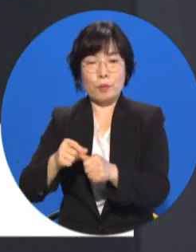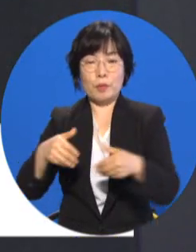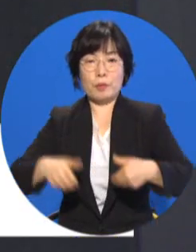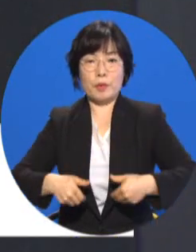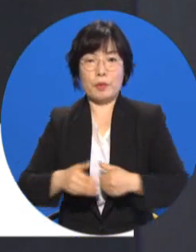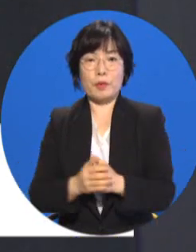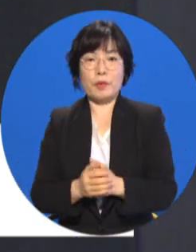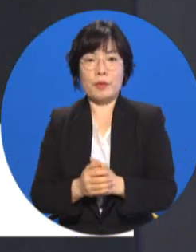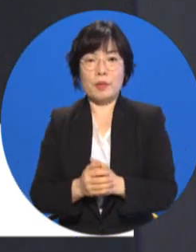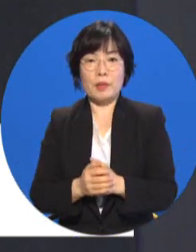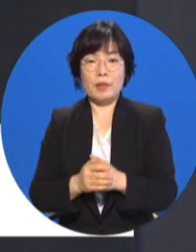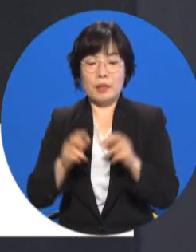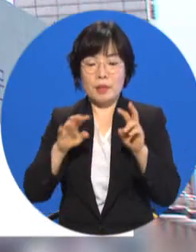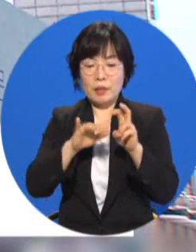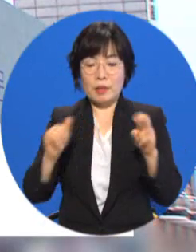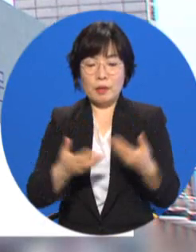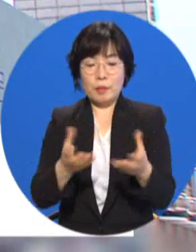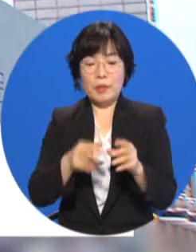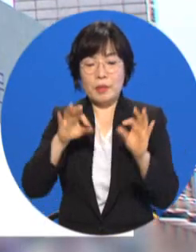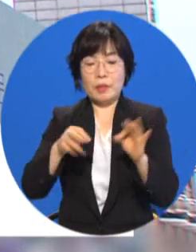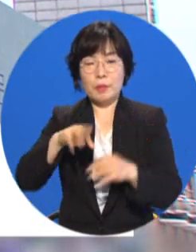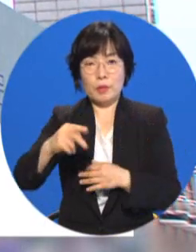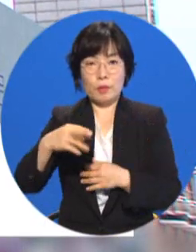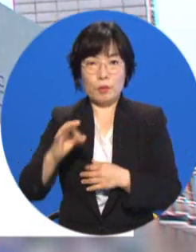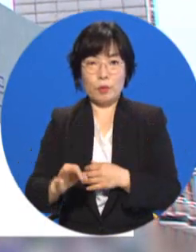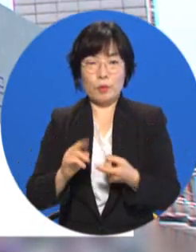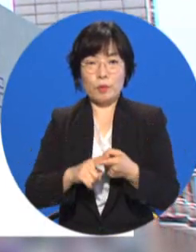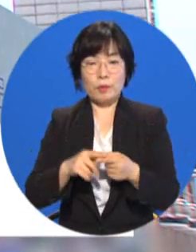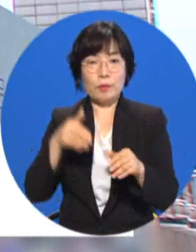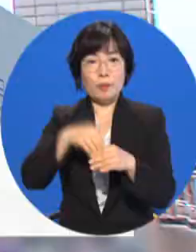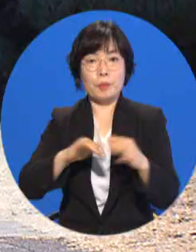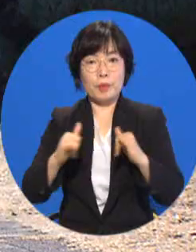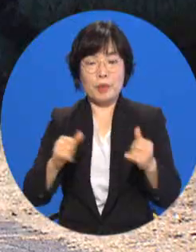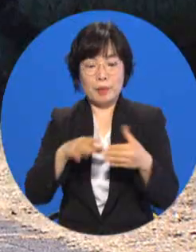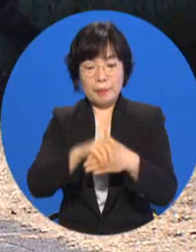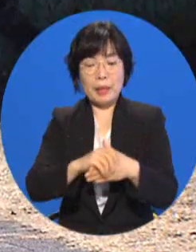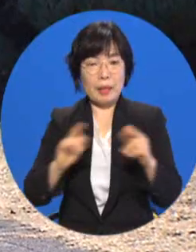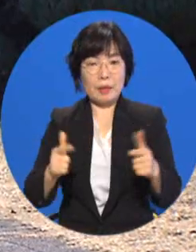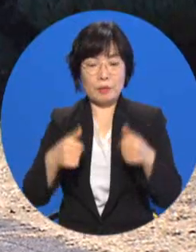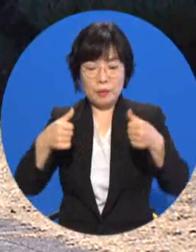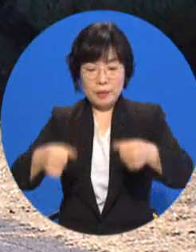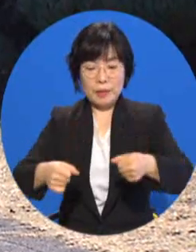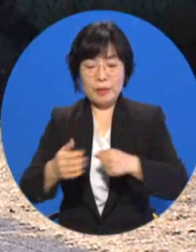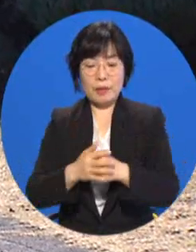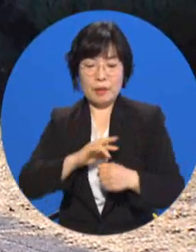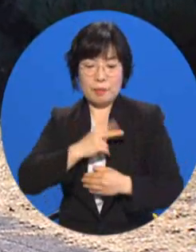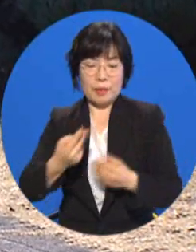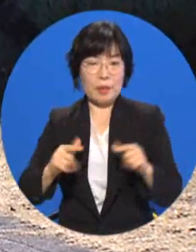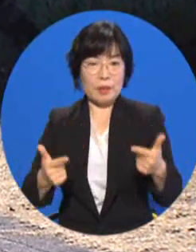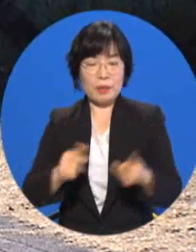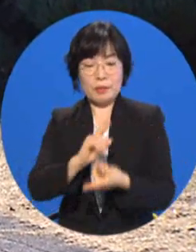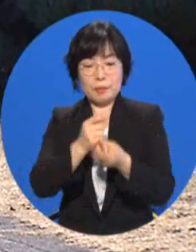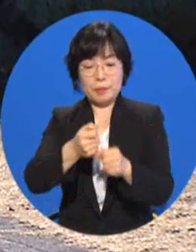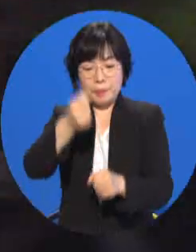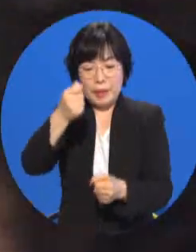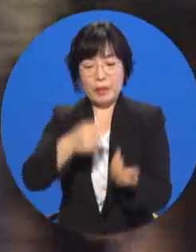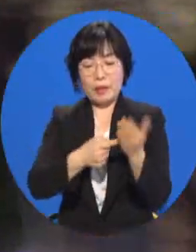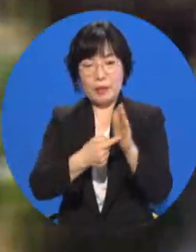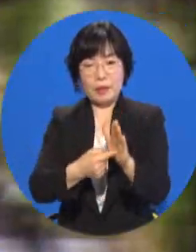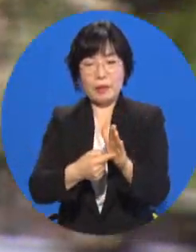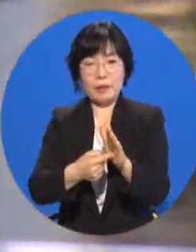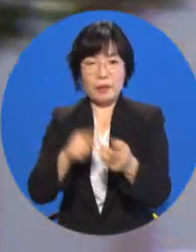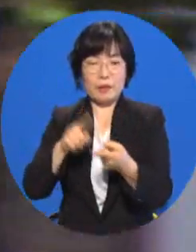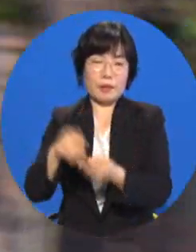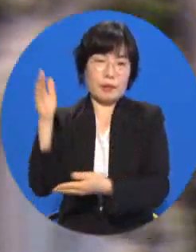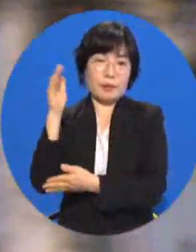강조했고, 민중당의 김선동 예비후보는 유권자와 악수 안 하고 인사하기와 명함을 배포하지 않고 피켓으로